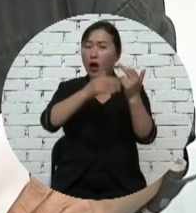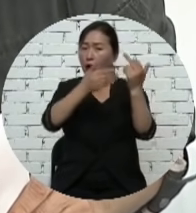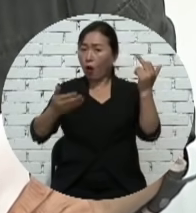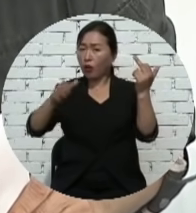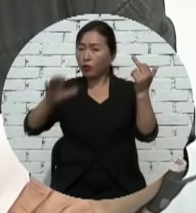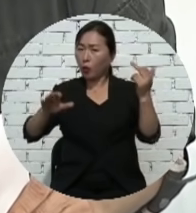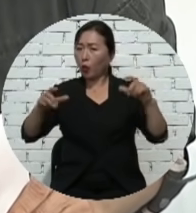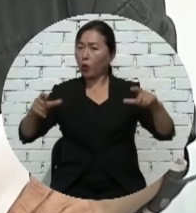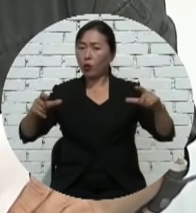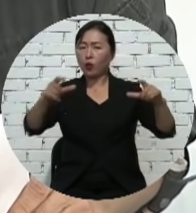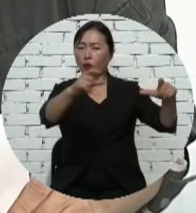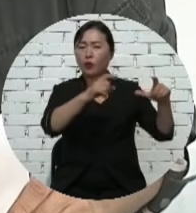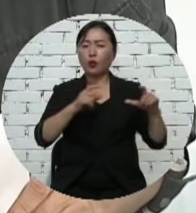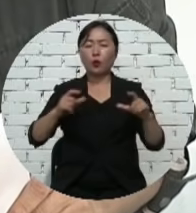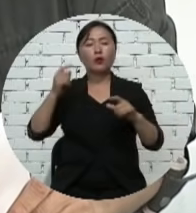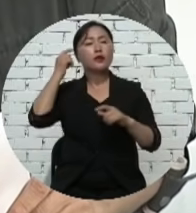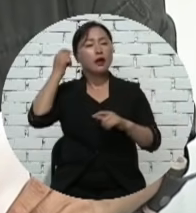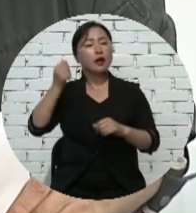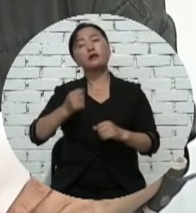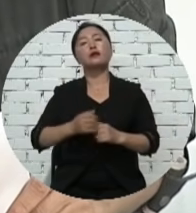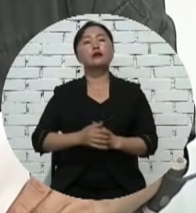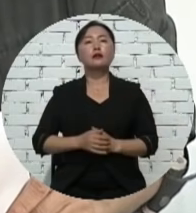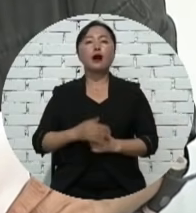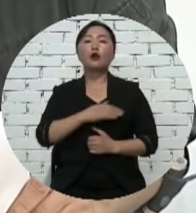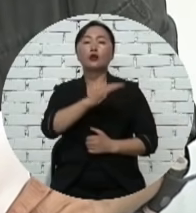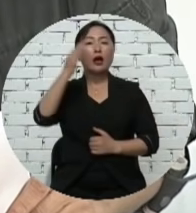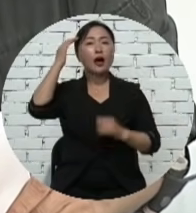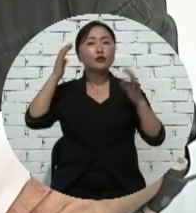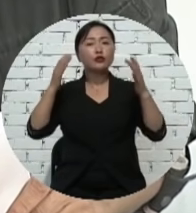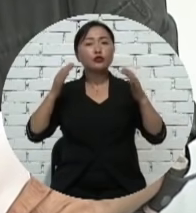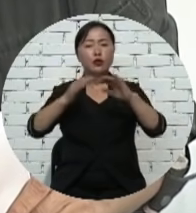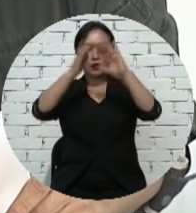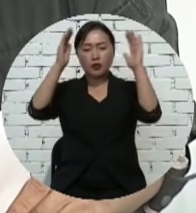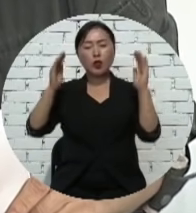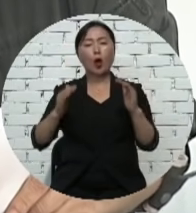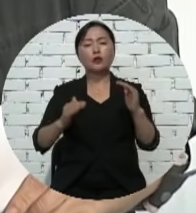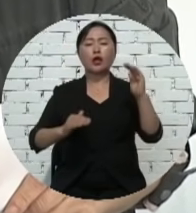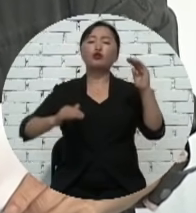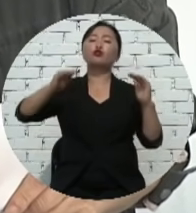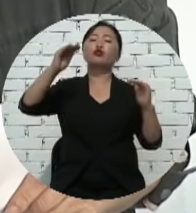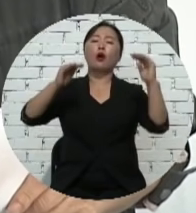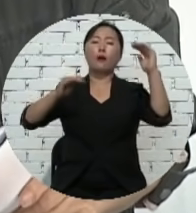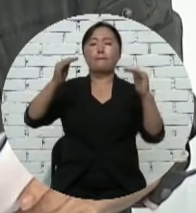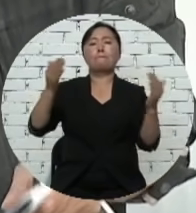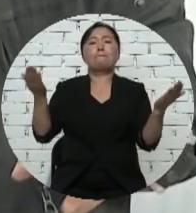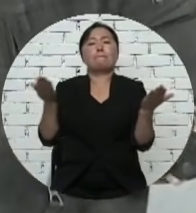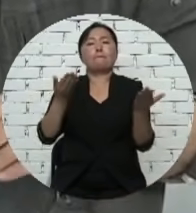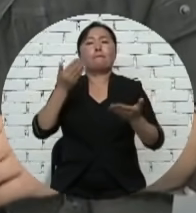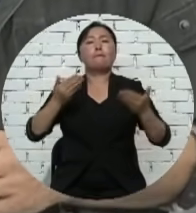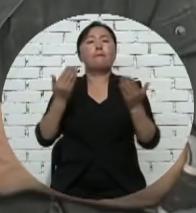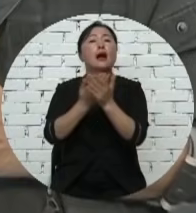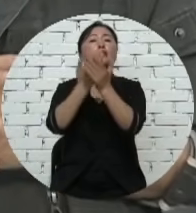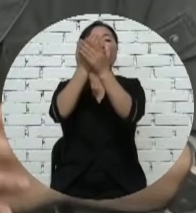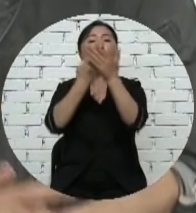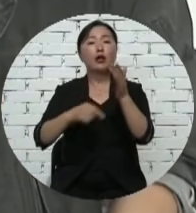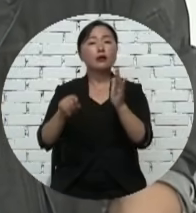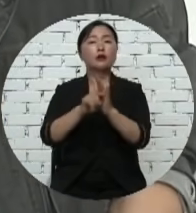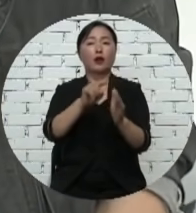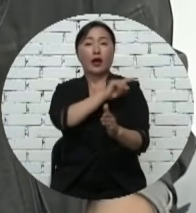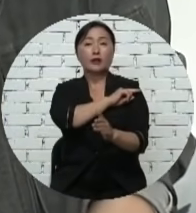있습니다. 그렇게 해서 이제 우리나라 전체의 균형 발전인데 문제는 제가 그렇게 제시한 거에 가장